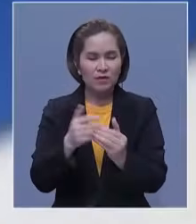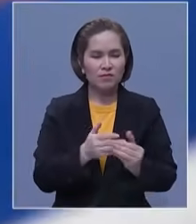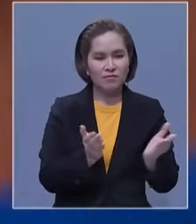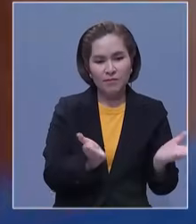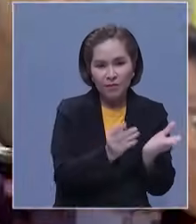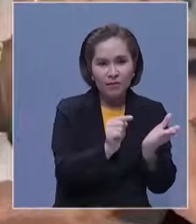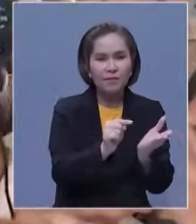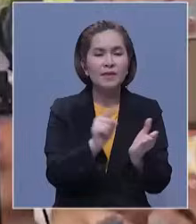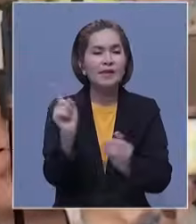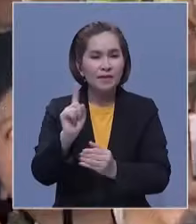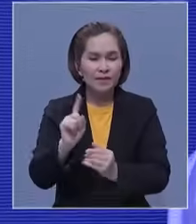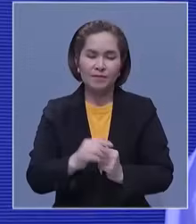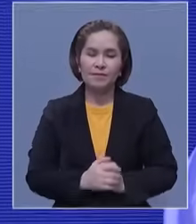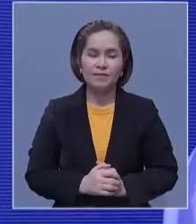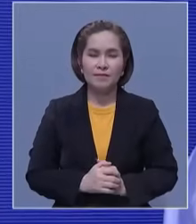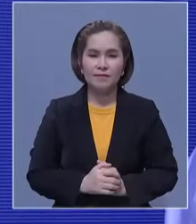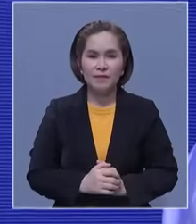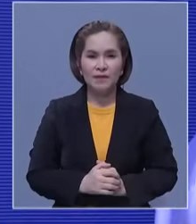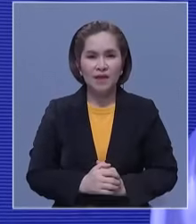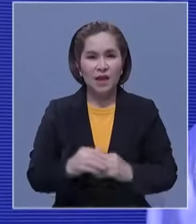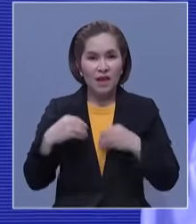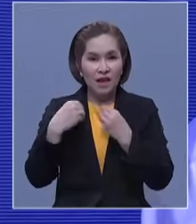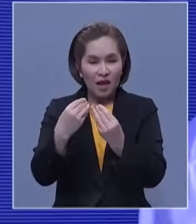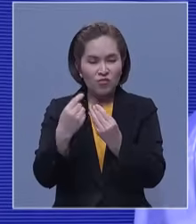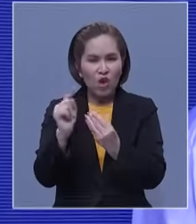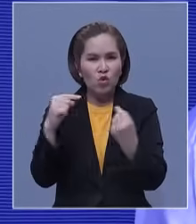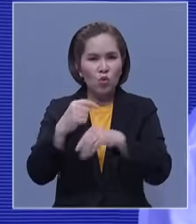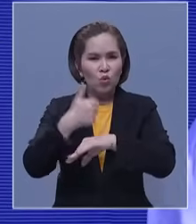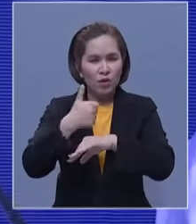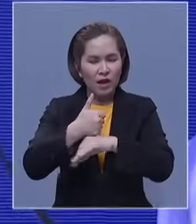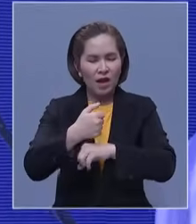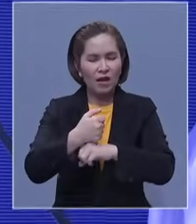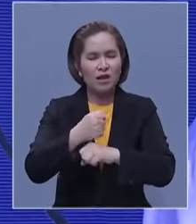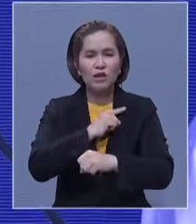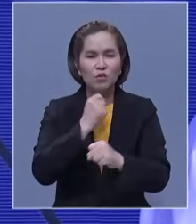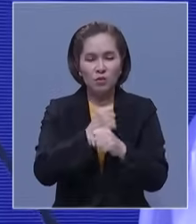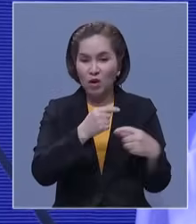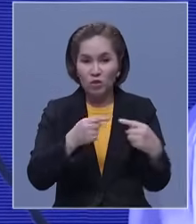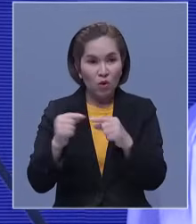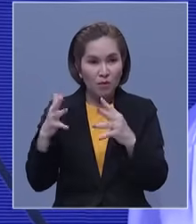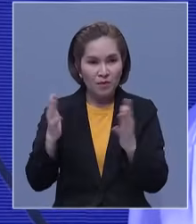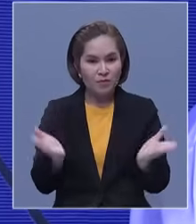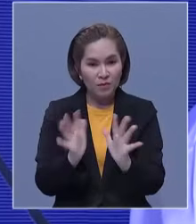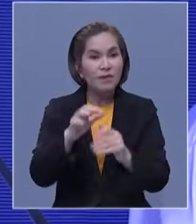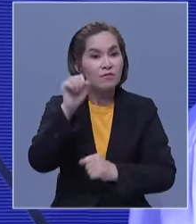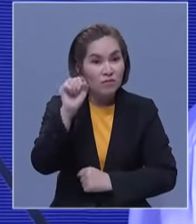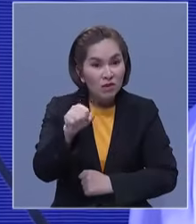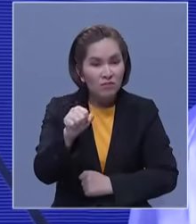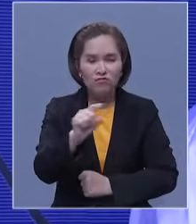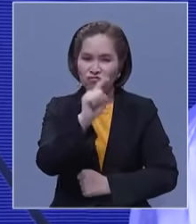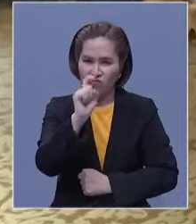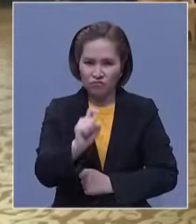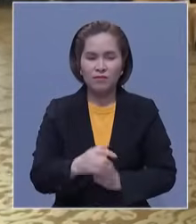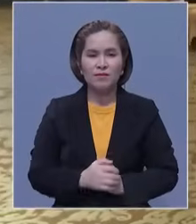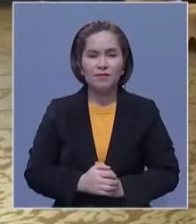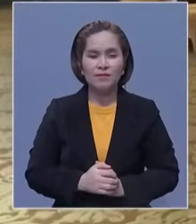พันธ์เป็นหัวหน้าพักต่อใช่หรือเปล่าแม่ผู้สื่อข่าวก็ยิงคำถามตรงๆนะคะ ค นไหนกันนักยืนยันบอกว่าตัวเองเนี่ยอยู่ข้างคุณ